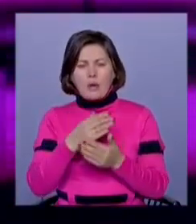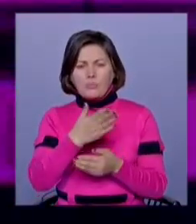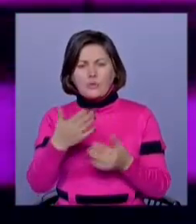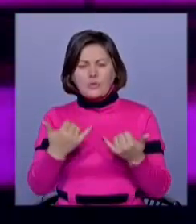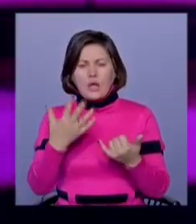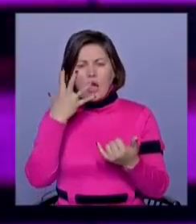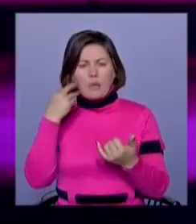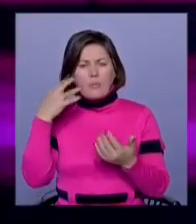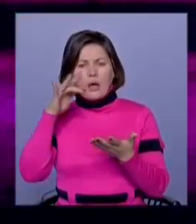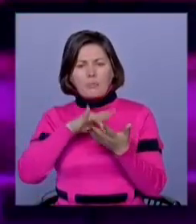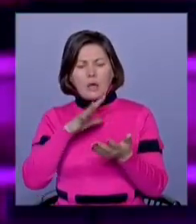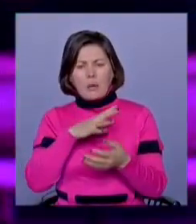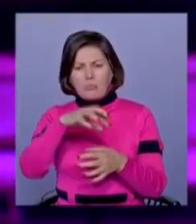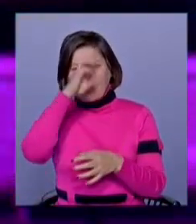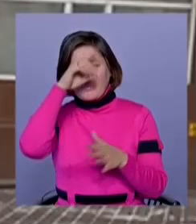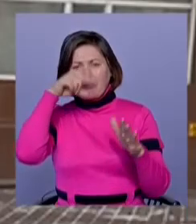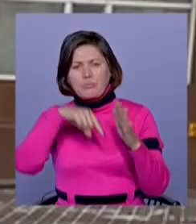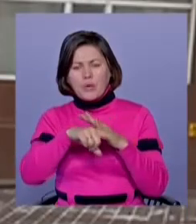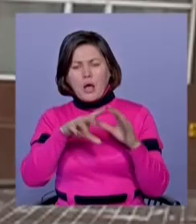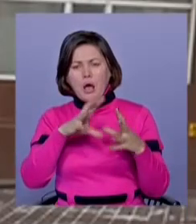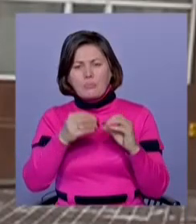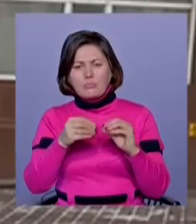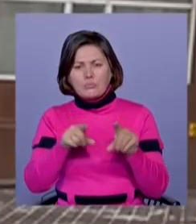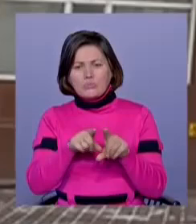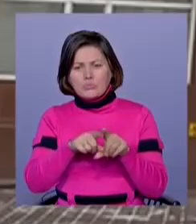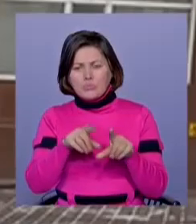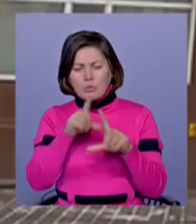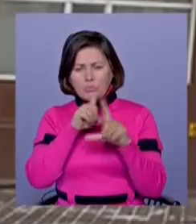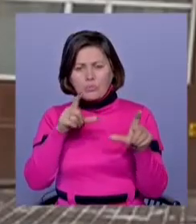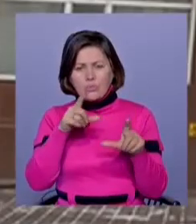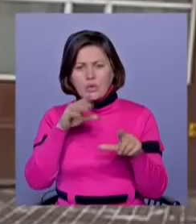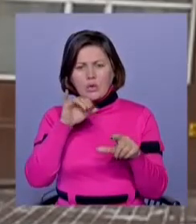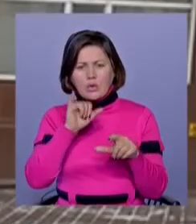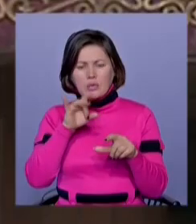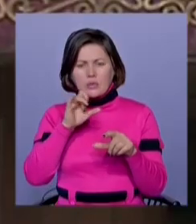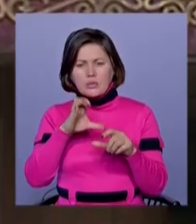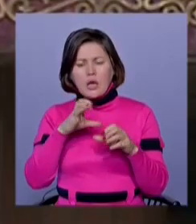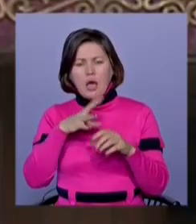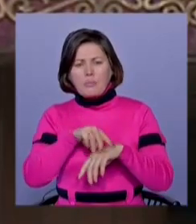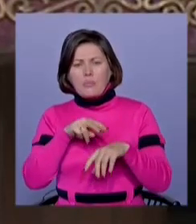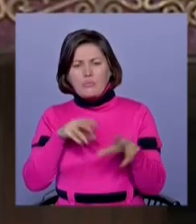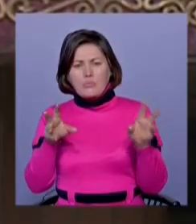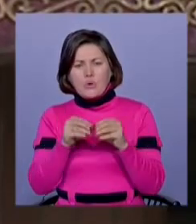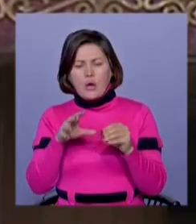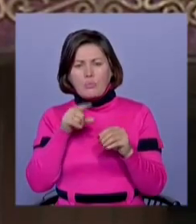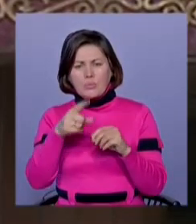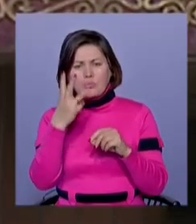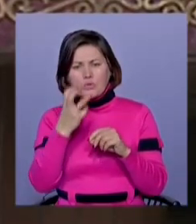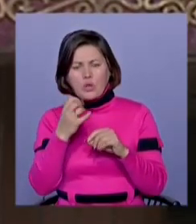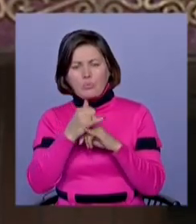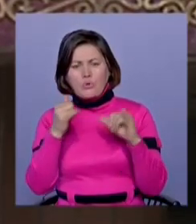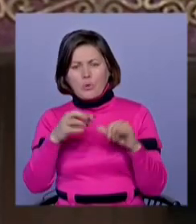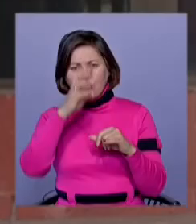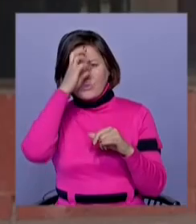бүгін Алматы қаласы бойынша мемлекеттік кірістер департаментінің өкілдері мәлімдеді. Тәртіп сақшыларын қосқанда қазір қалада 1300-ден